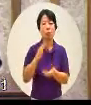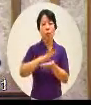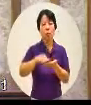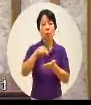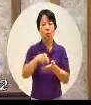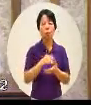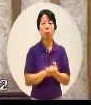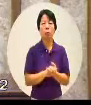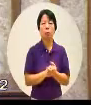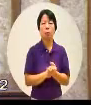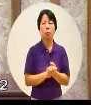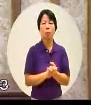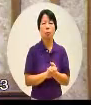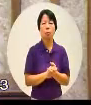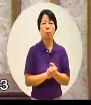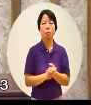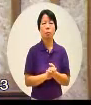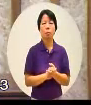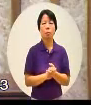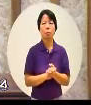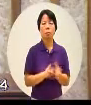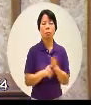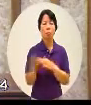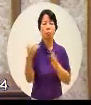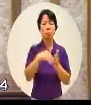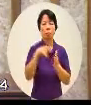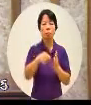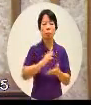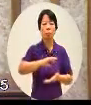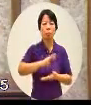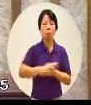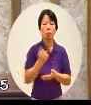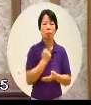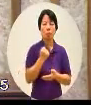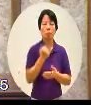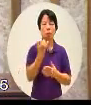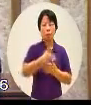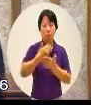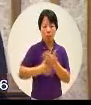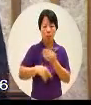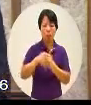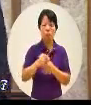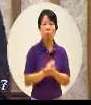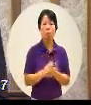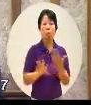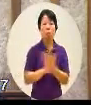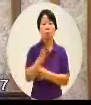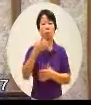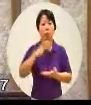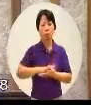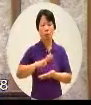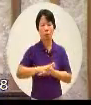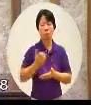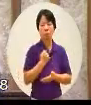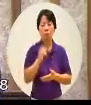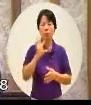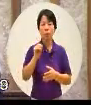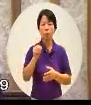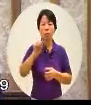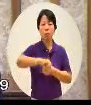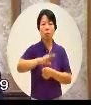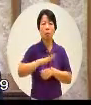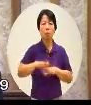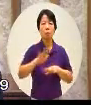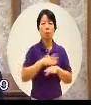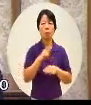竞争的压力， 对，就是一直到那边就是背啊，然后 那他会不会有其他的压力？会有没有其他的压